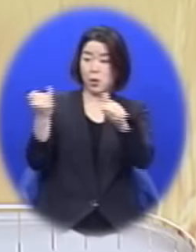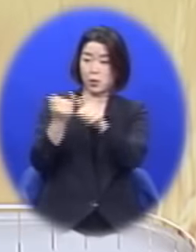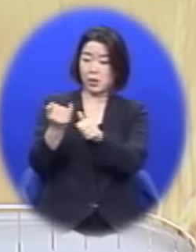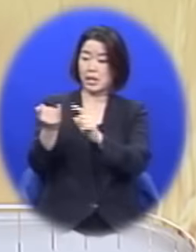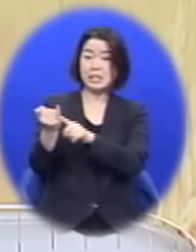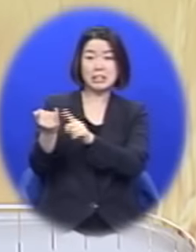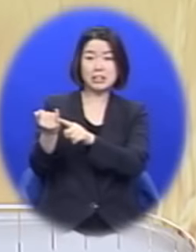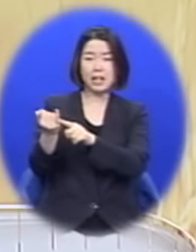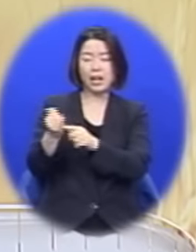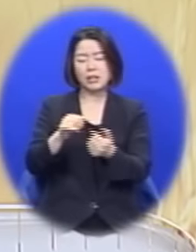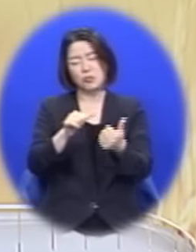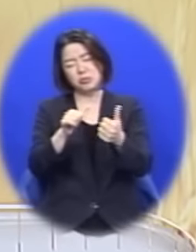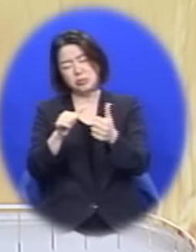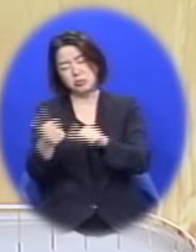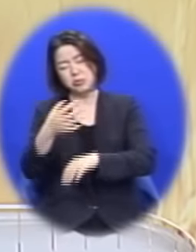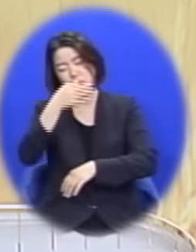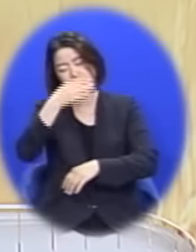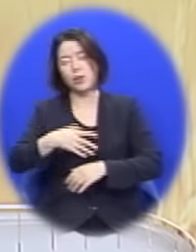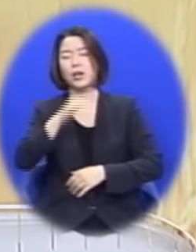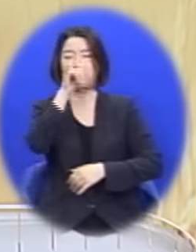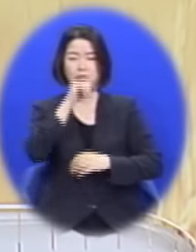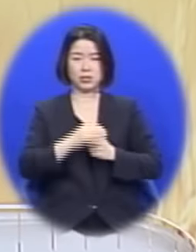있습니다.